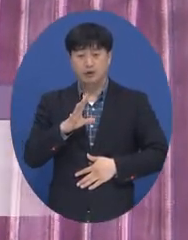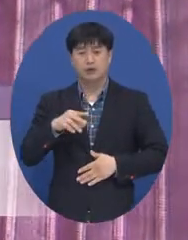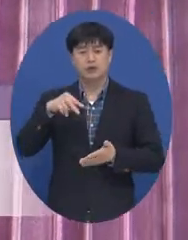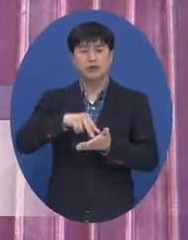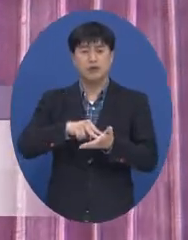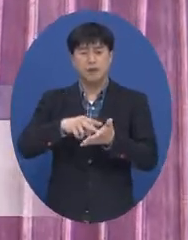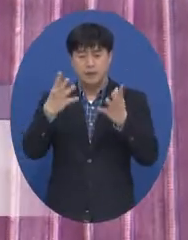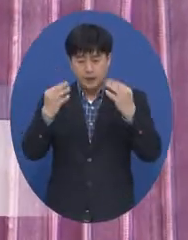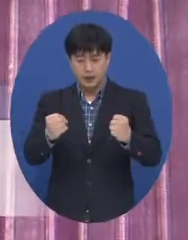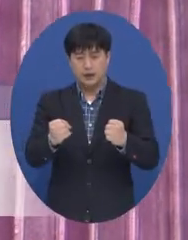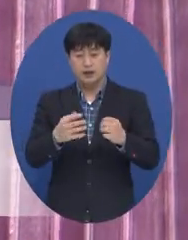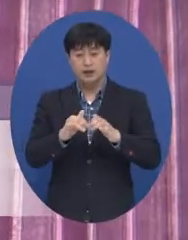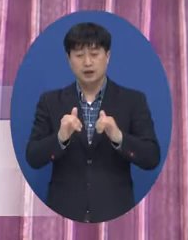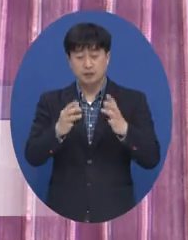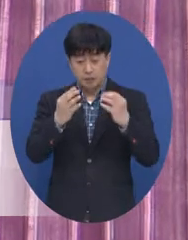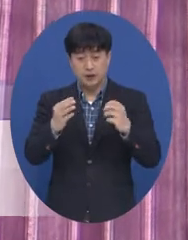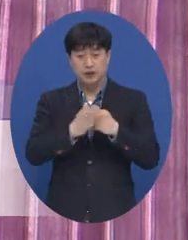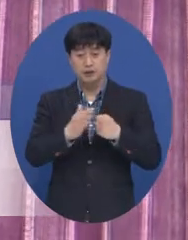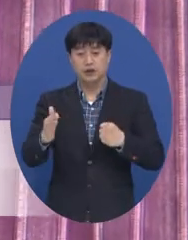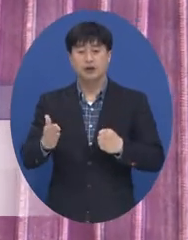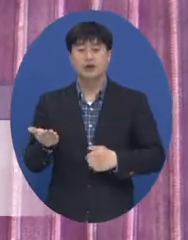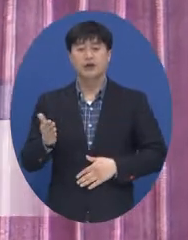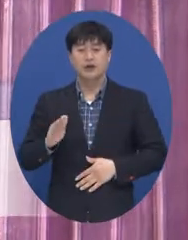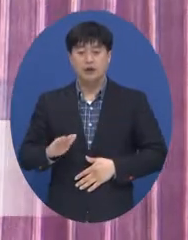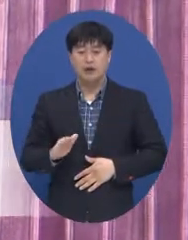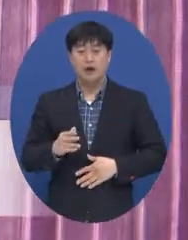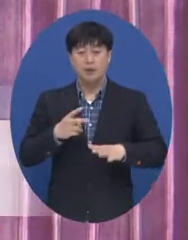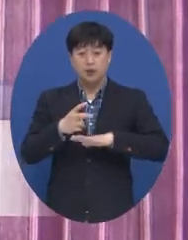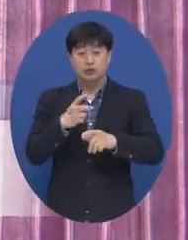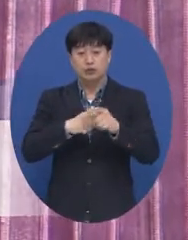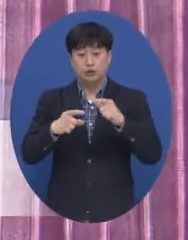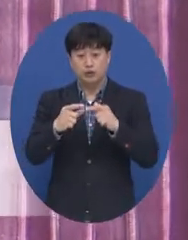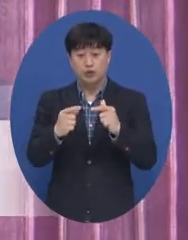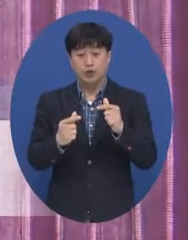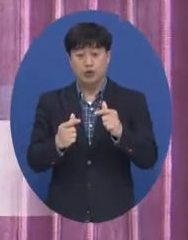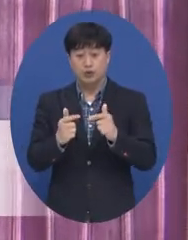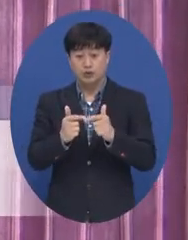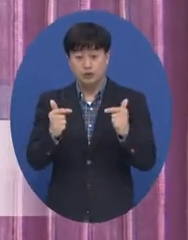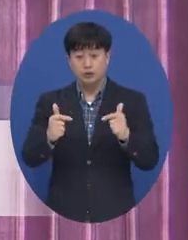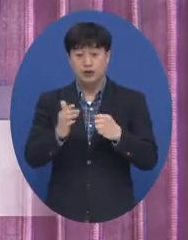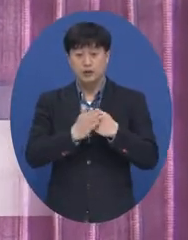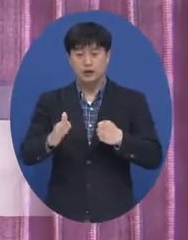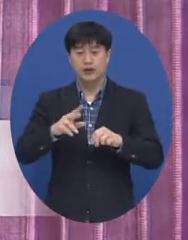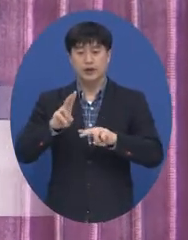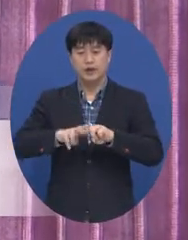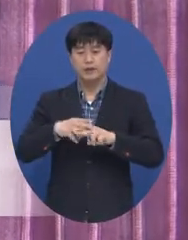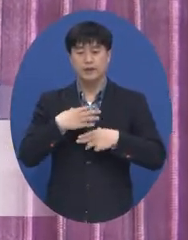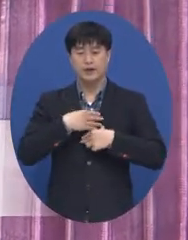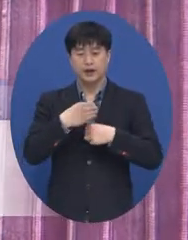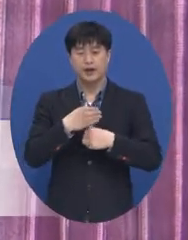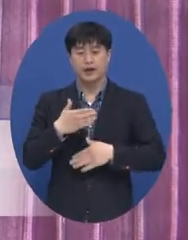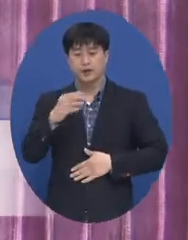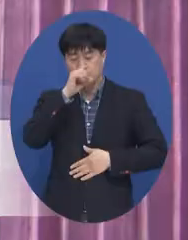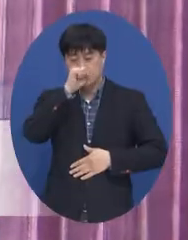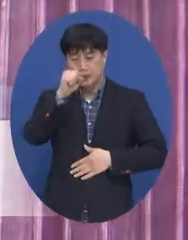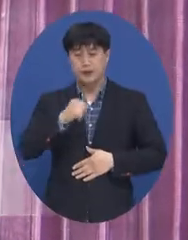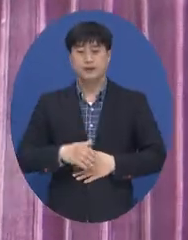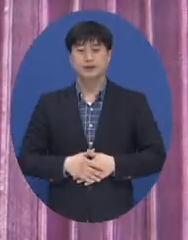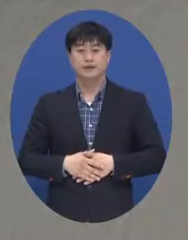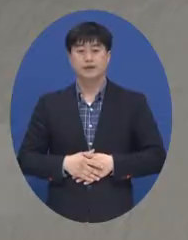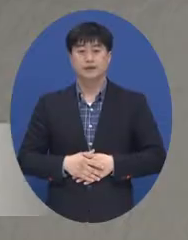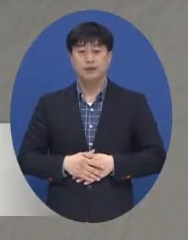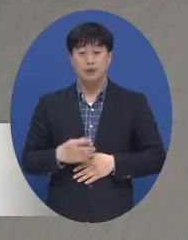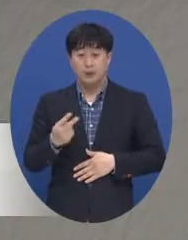때는 서서 갈 일이 되게 많았는데 사람이 많다 보니까 버스가 한대더 생긴다면 그쪽 앉아서 편안하게 갈수 있는 부분이 되게 좋은 것